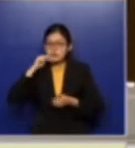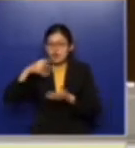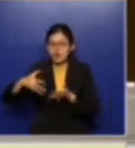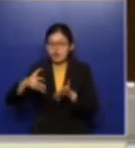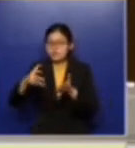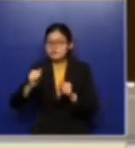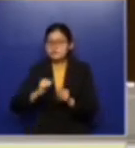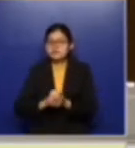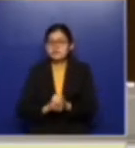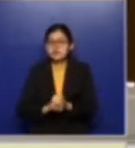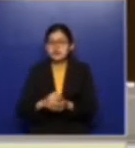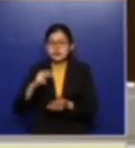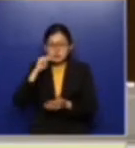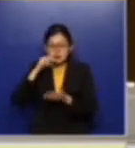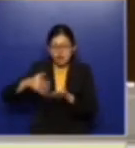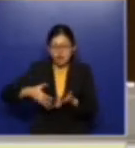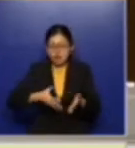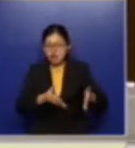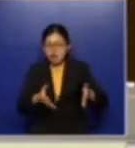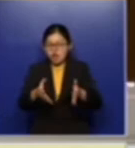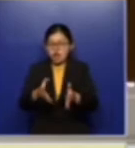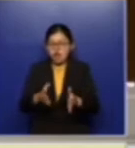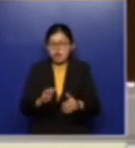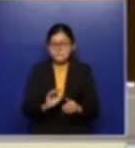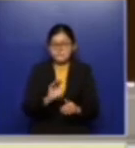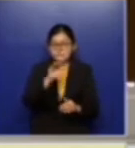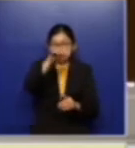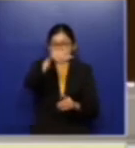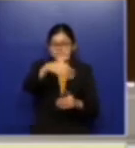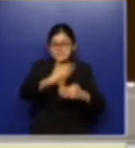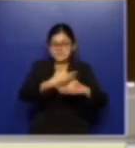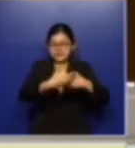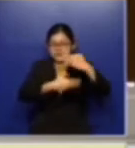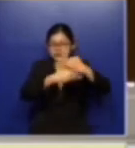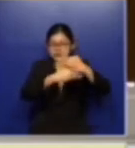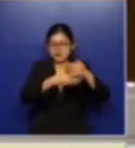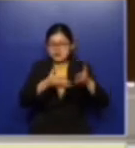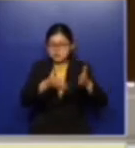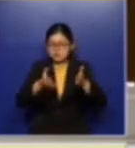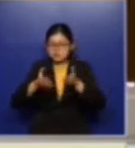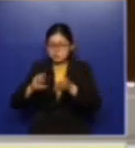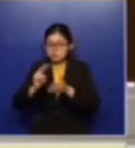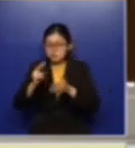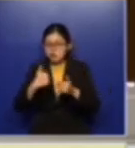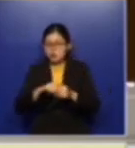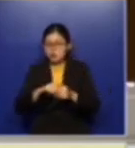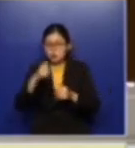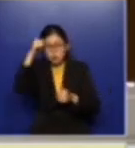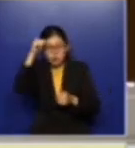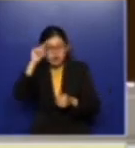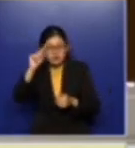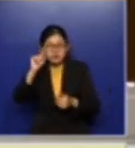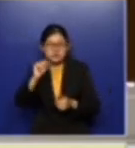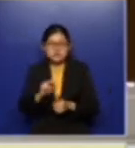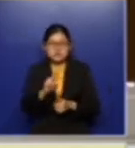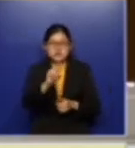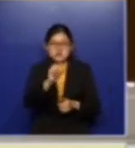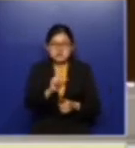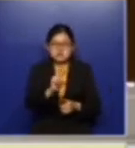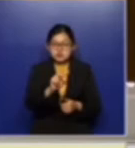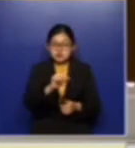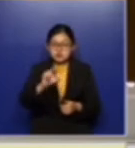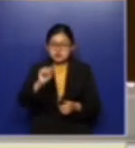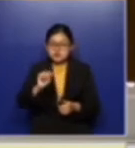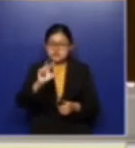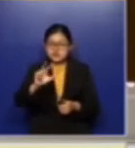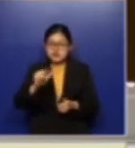ปล่อยน้ำมาจาก 2-3 เขื่อนเนี่ยนะครับได้ประมาณวันละ22ถึง23ล้านคิว